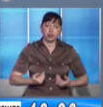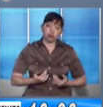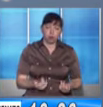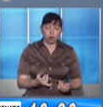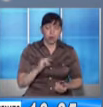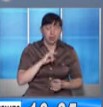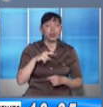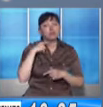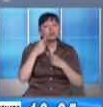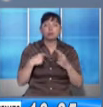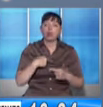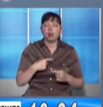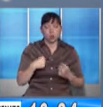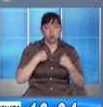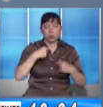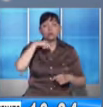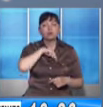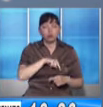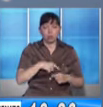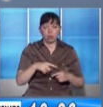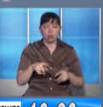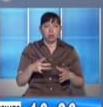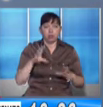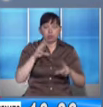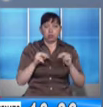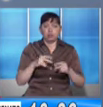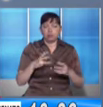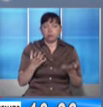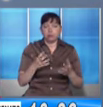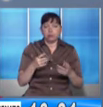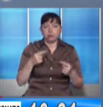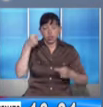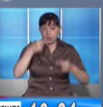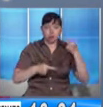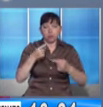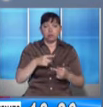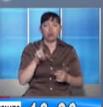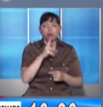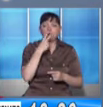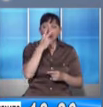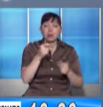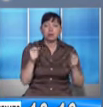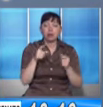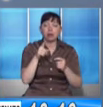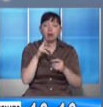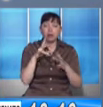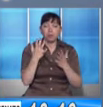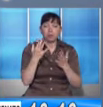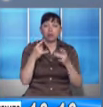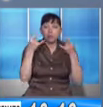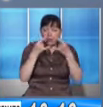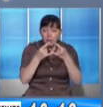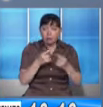permanent trăim într-un conflict între ceea ce ni se spune la televizor și cu ceea ce vedem în frigider și în buzunarele